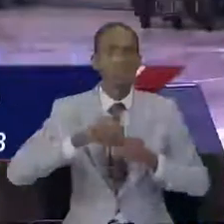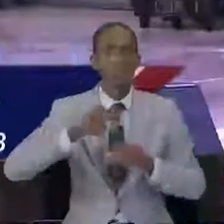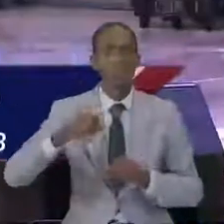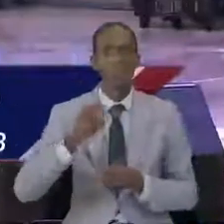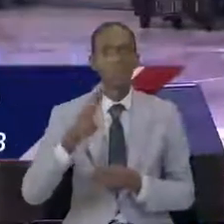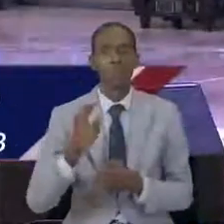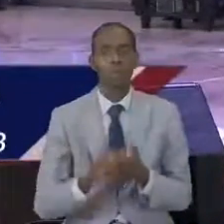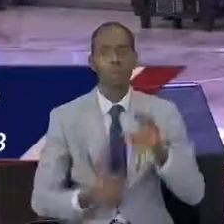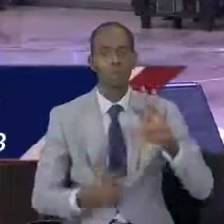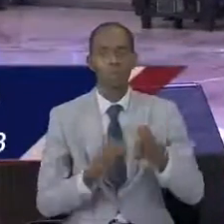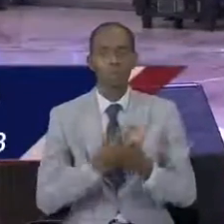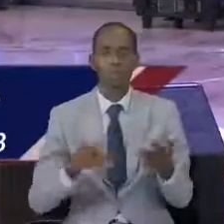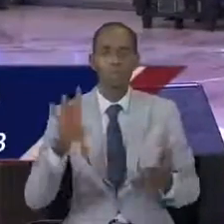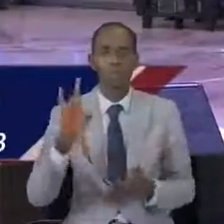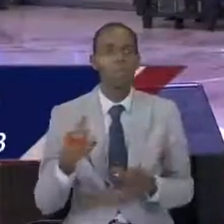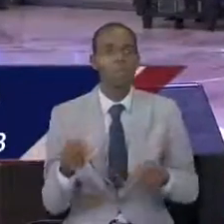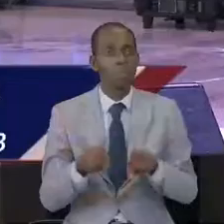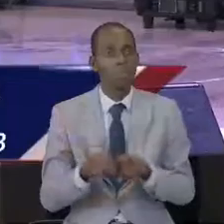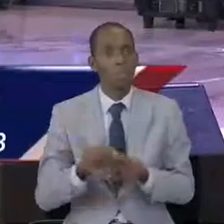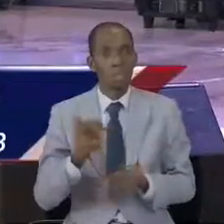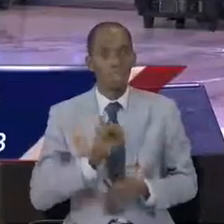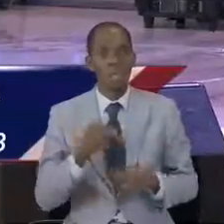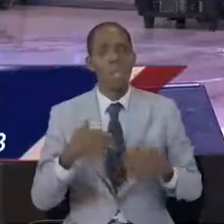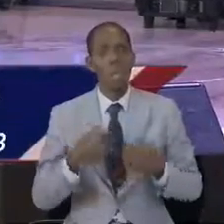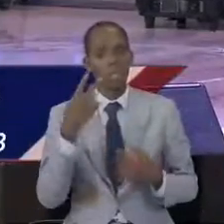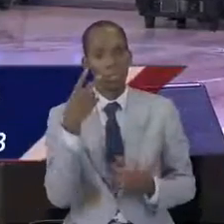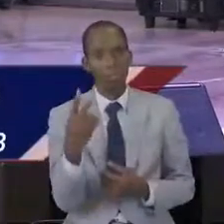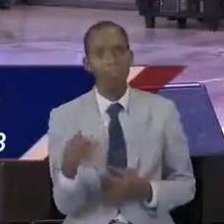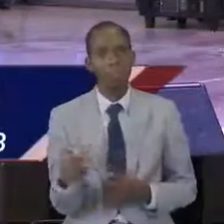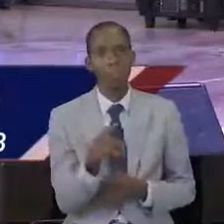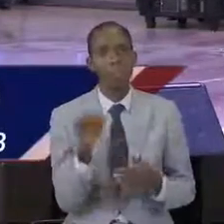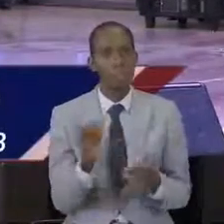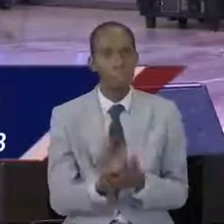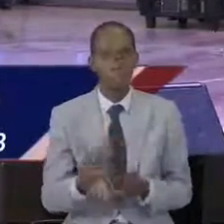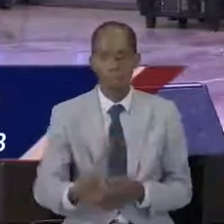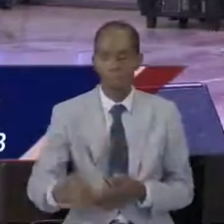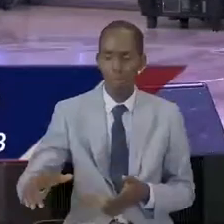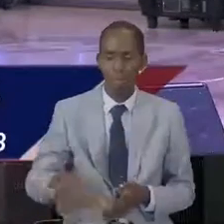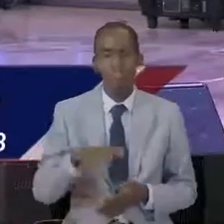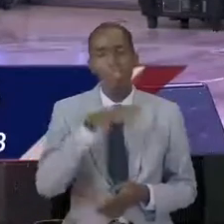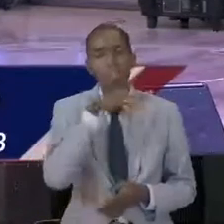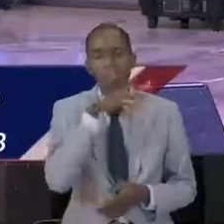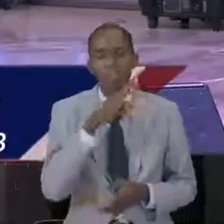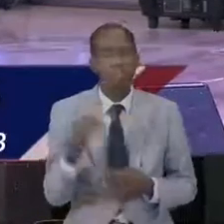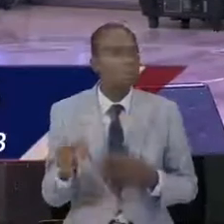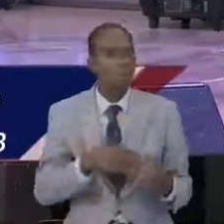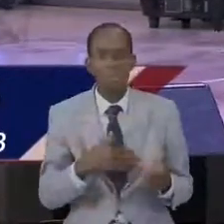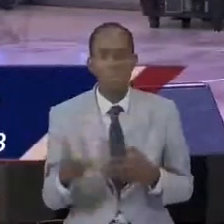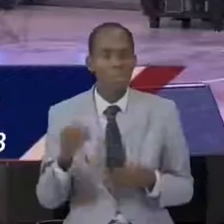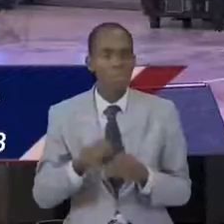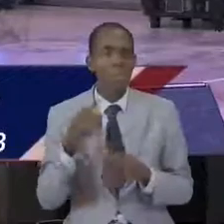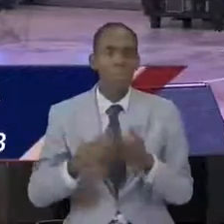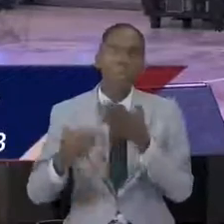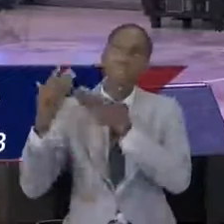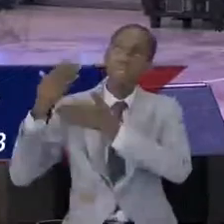pour voir jour 4 verset job 4 verset 8 jours 4 peu importe